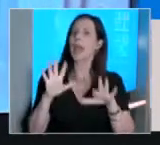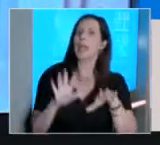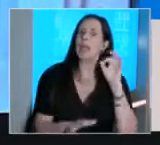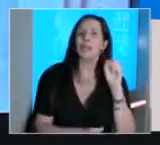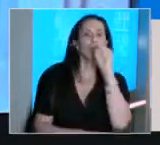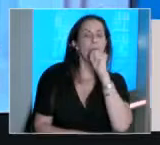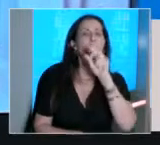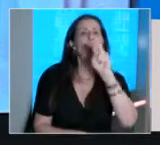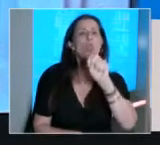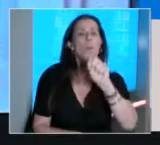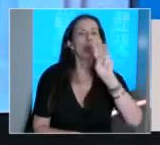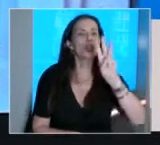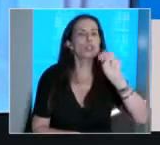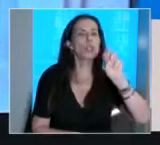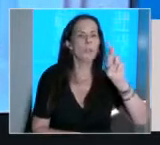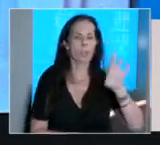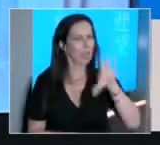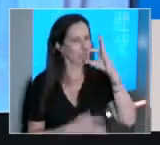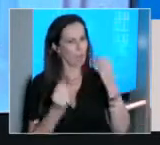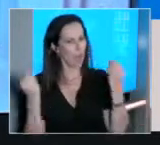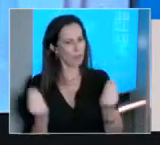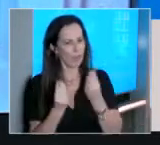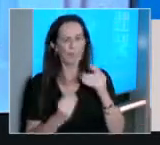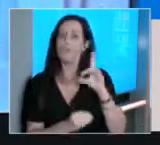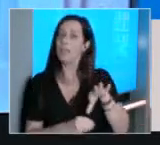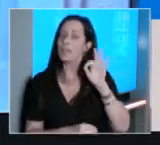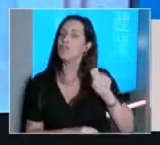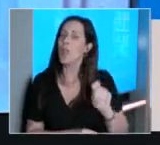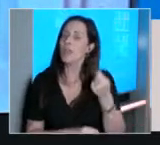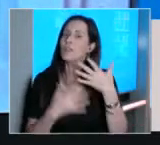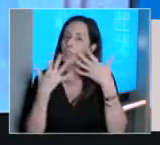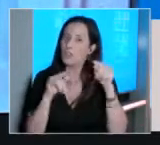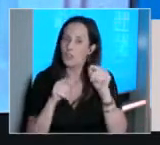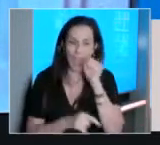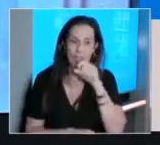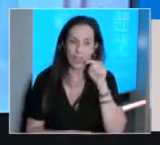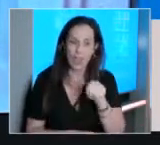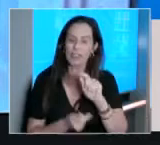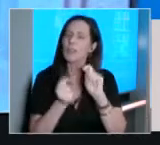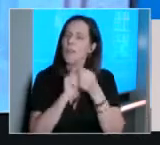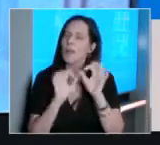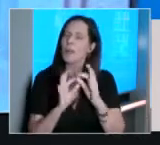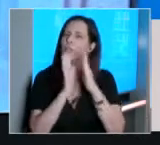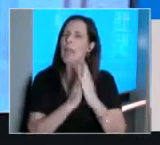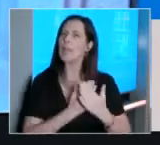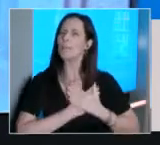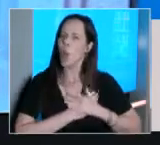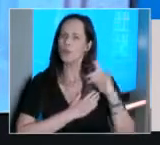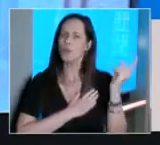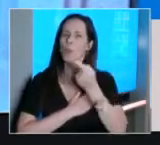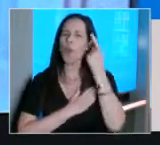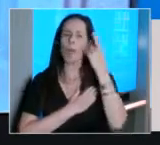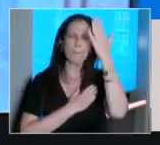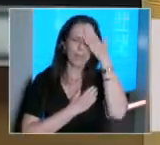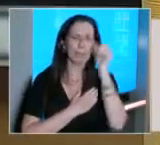נעמי שמר שלא ידענו עד כה? וואו, גיליתי עליה המון דברים, אבל גיליתי שדווקא את השיר הזה, שהפך להמנון שכולם מכירים